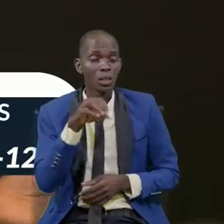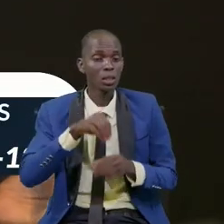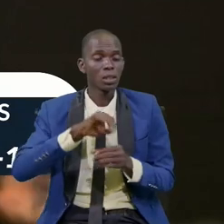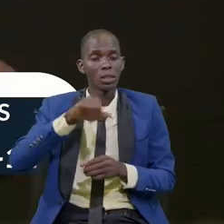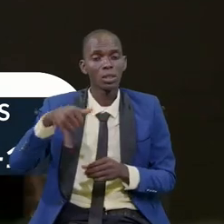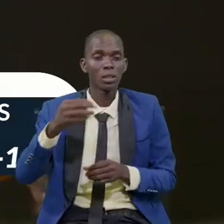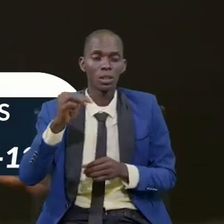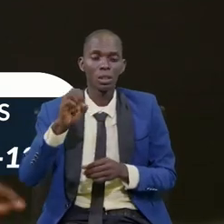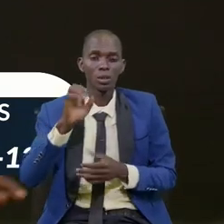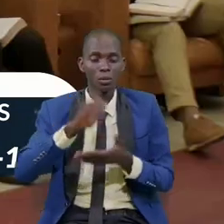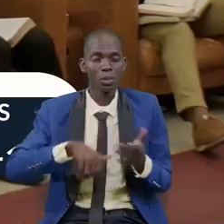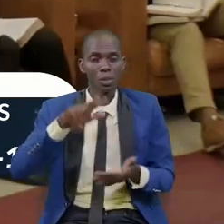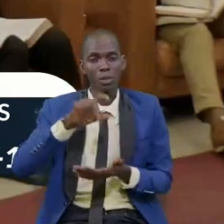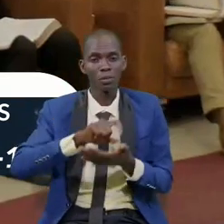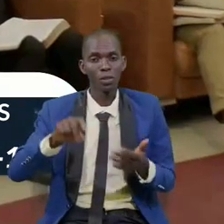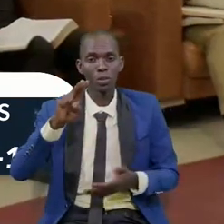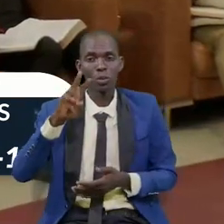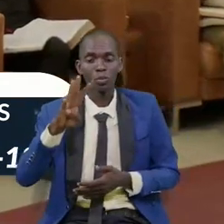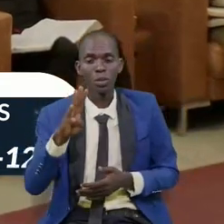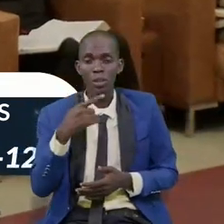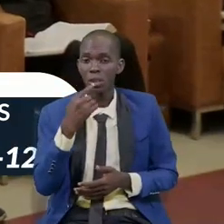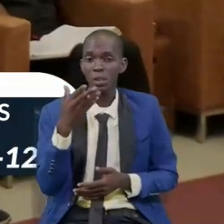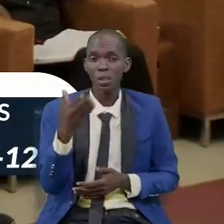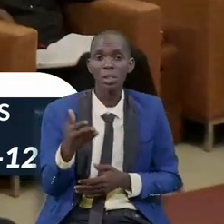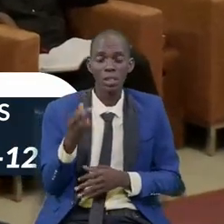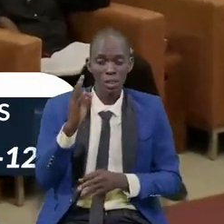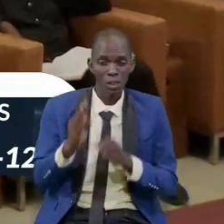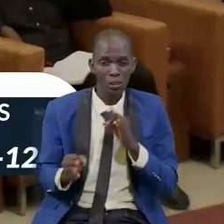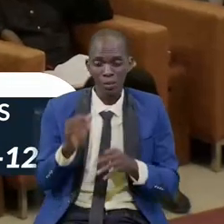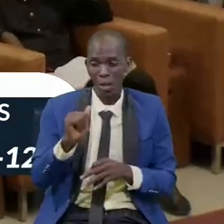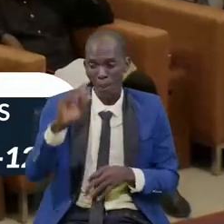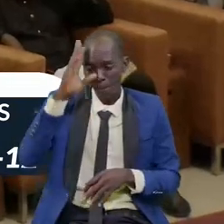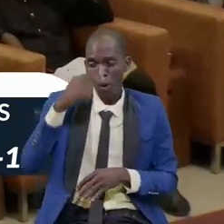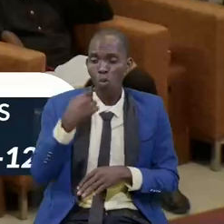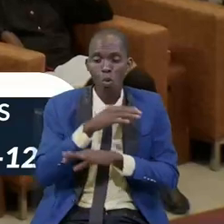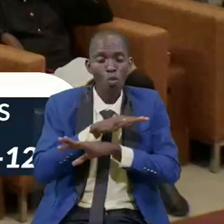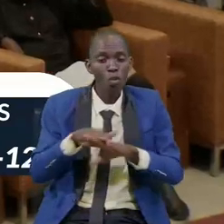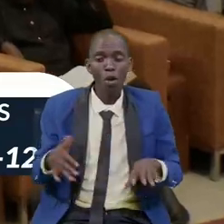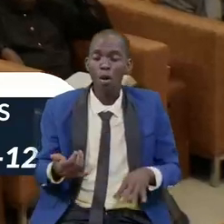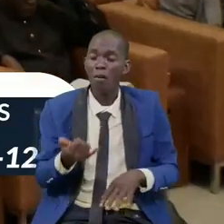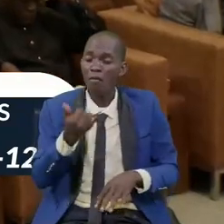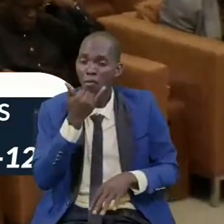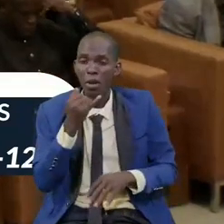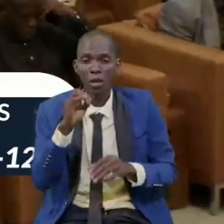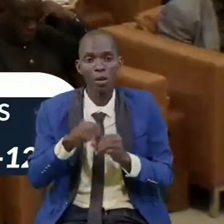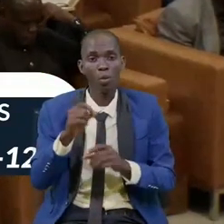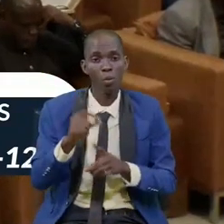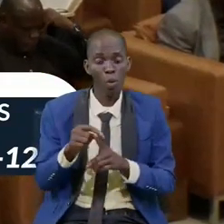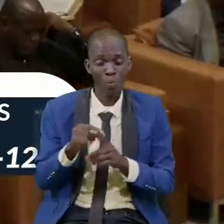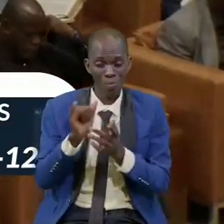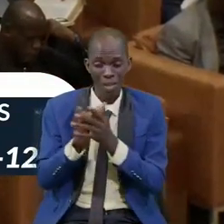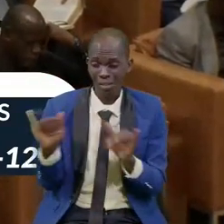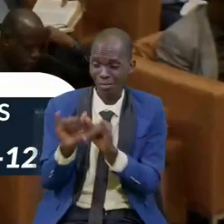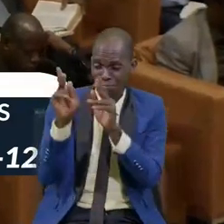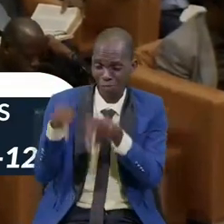Ça dit, c'est un homme, celui qui ne branche point en parole, c'est un homme